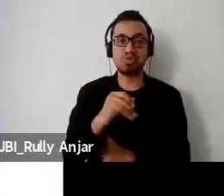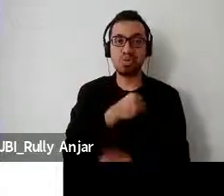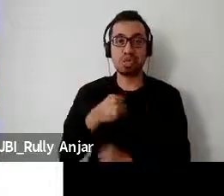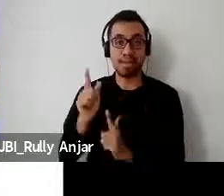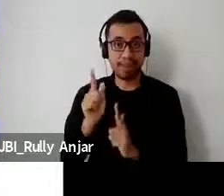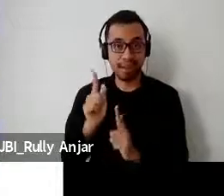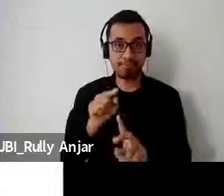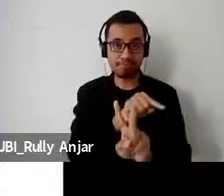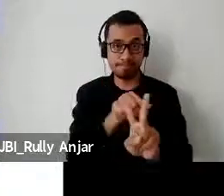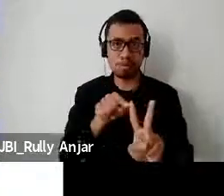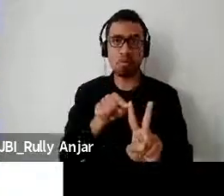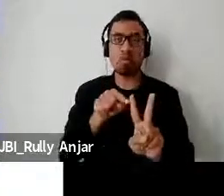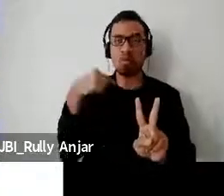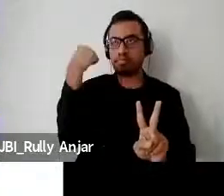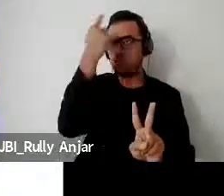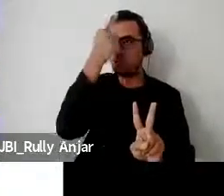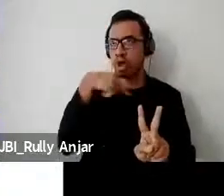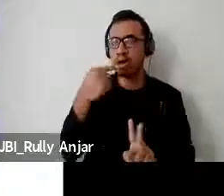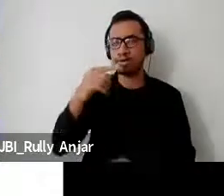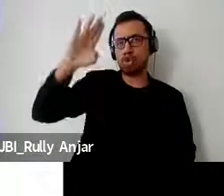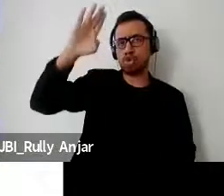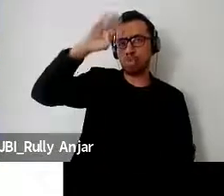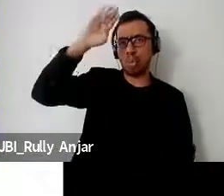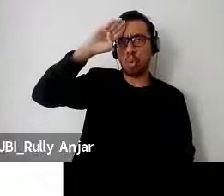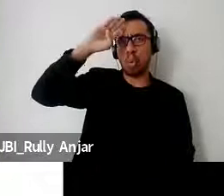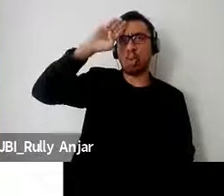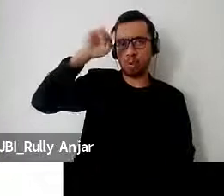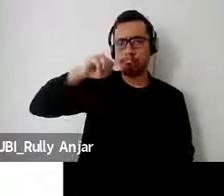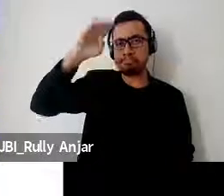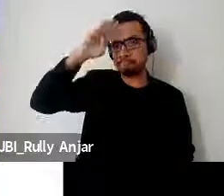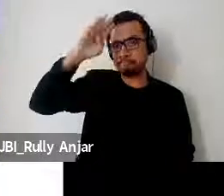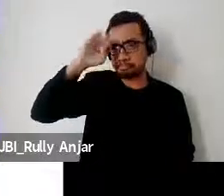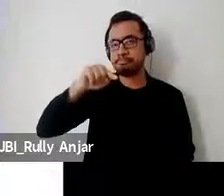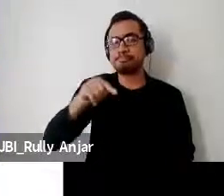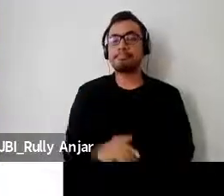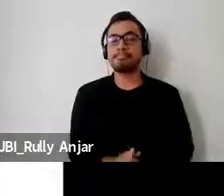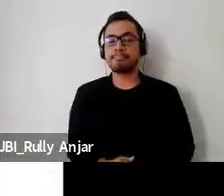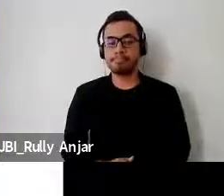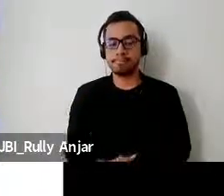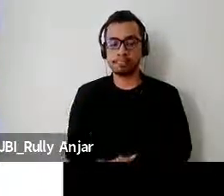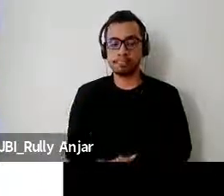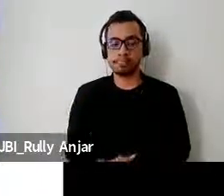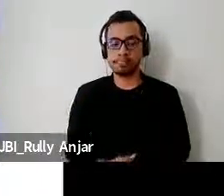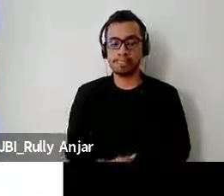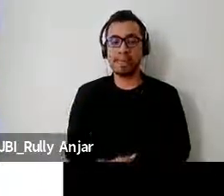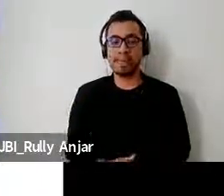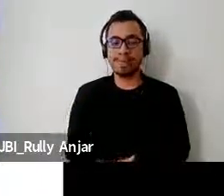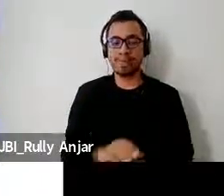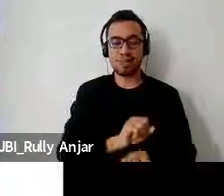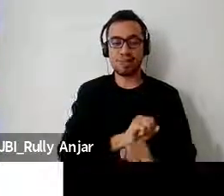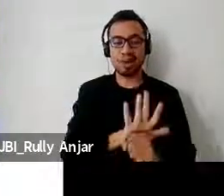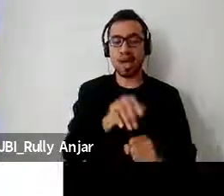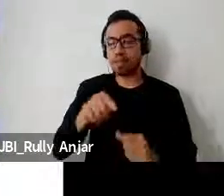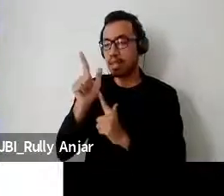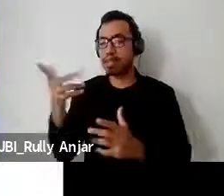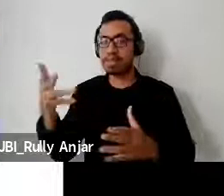itu sangat maskulin gitu, wajah gugus tugas ini sangat maskulin gitu. Nah, keterlibatan militer dalam COVID-19